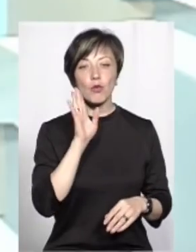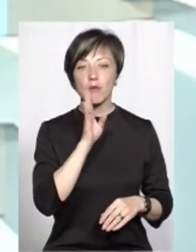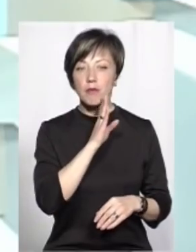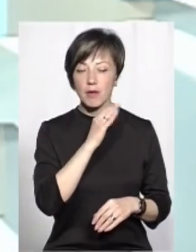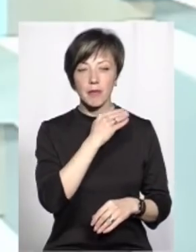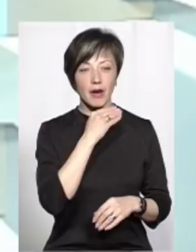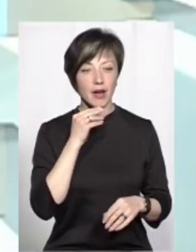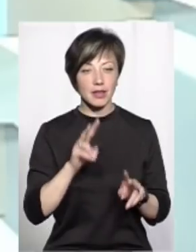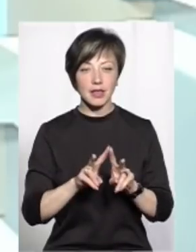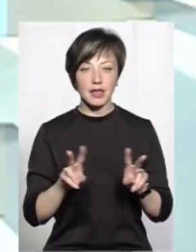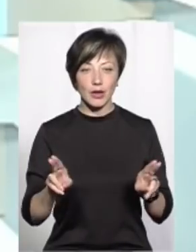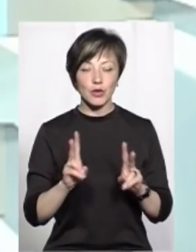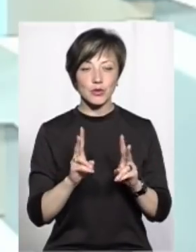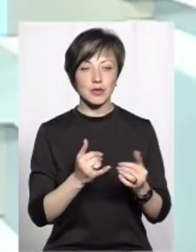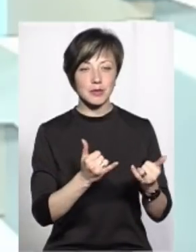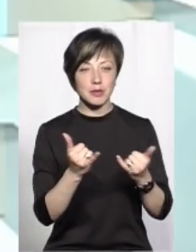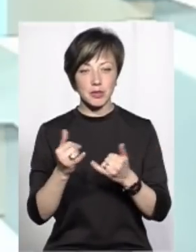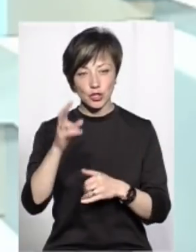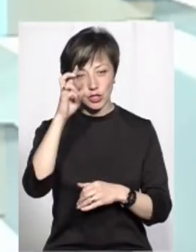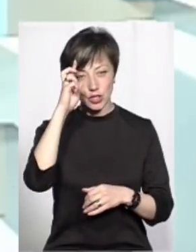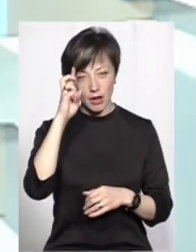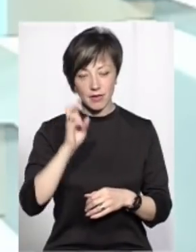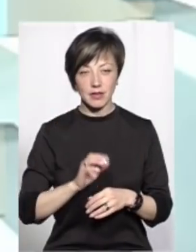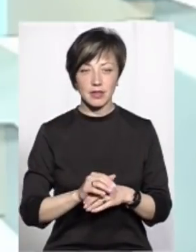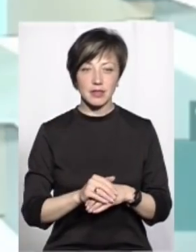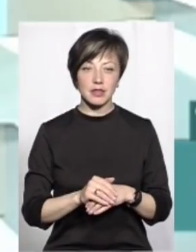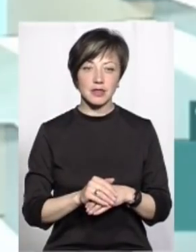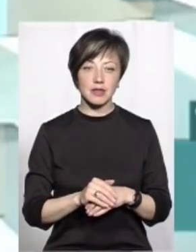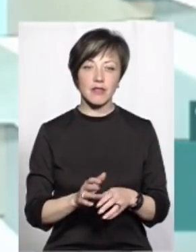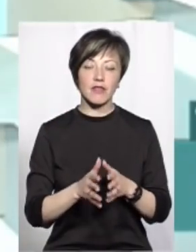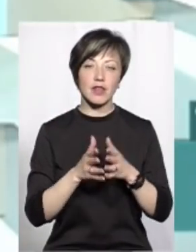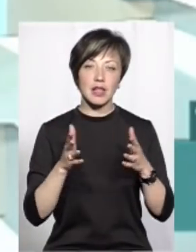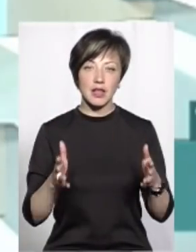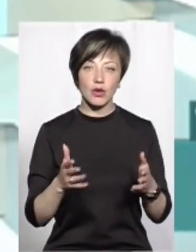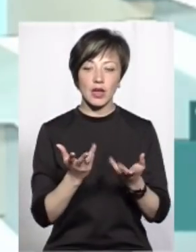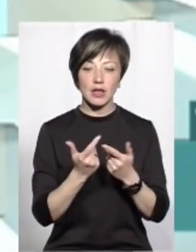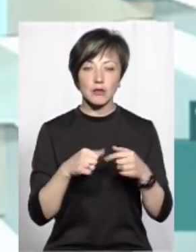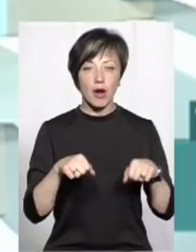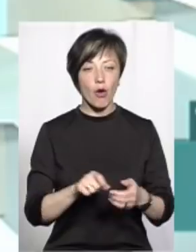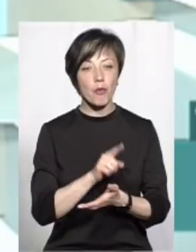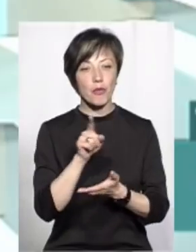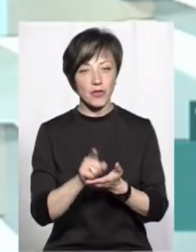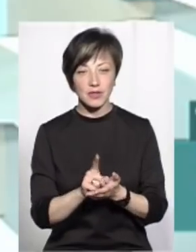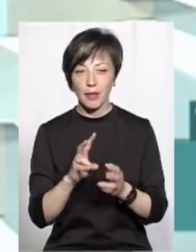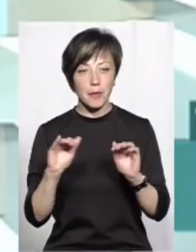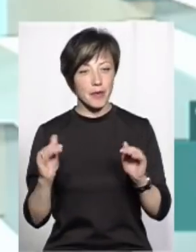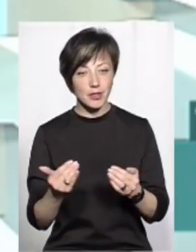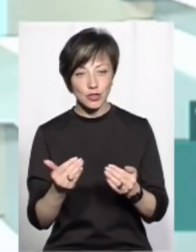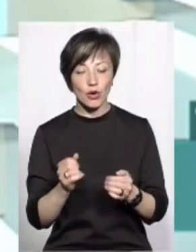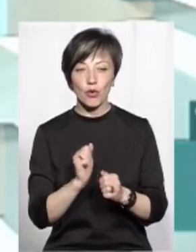само, як ті, які забезпечує держава. Держава наділяє великою кількістю прав. Але обов'язків, звичайно ж, не менше,